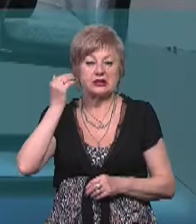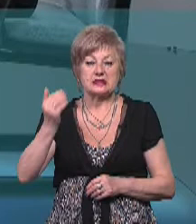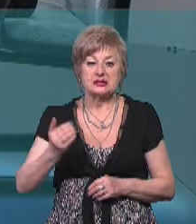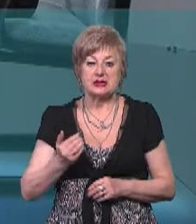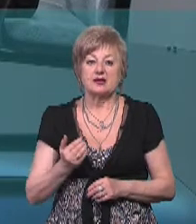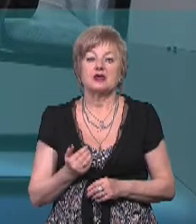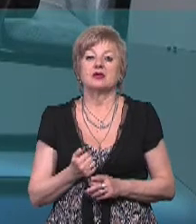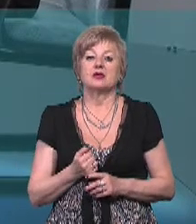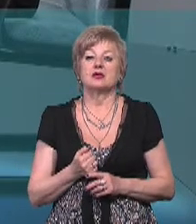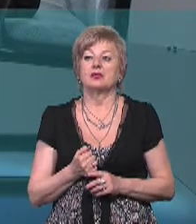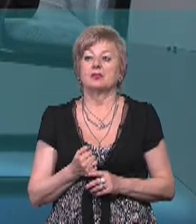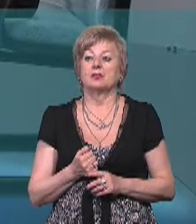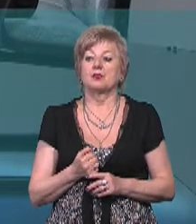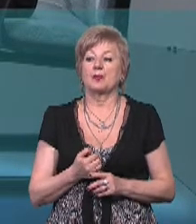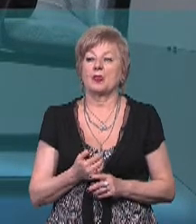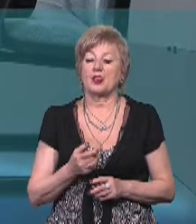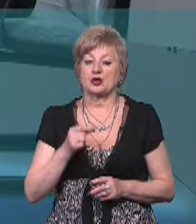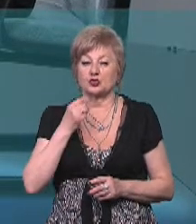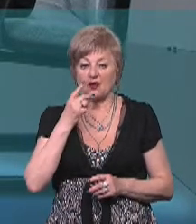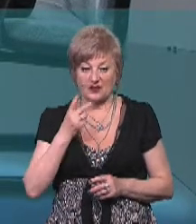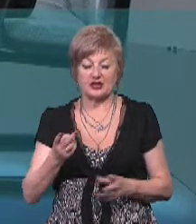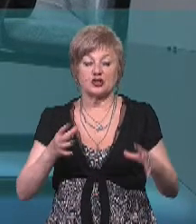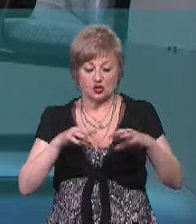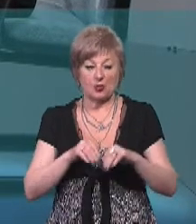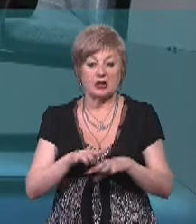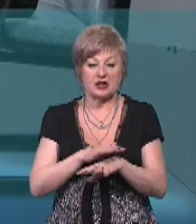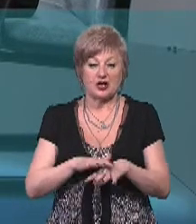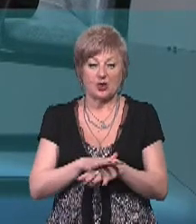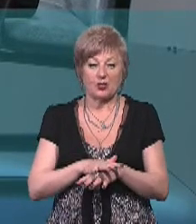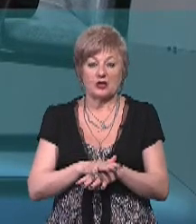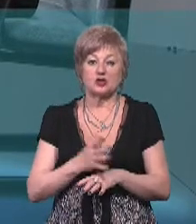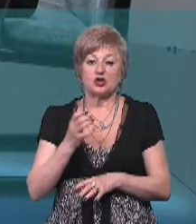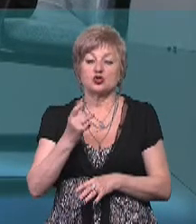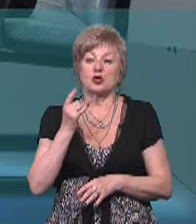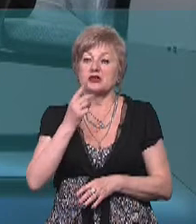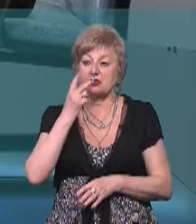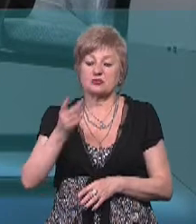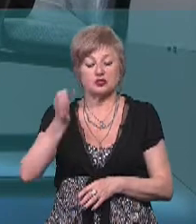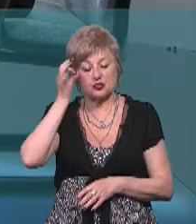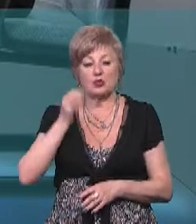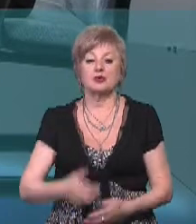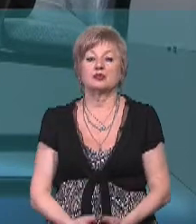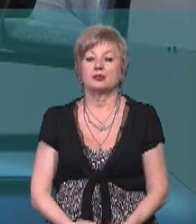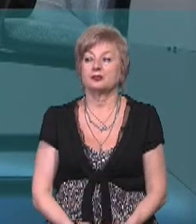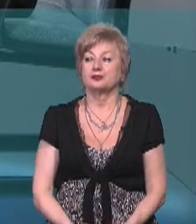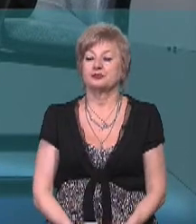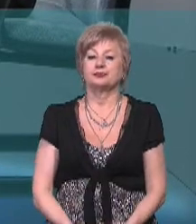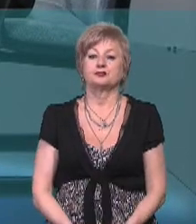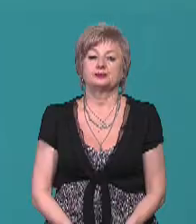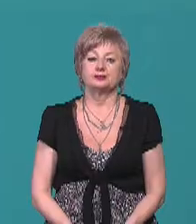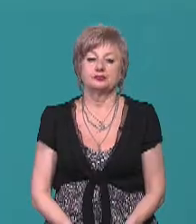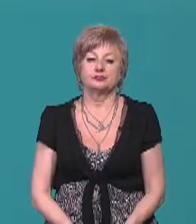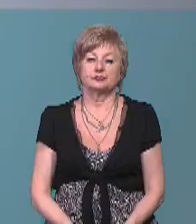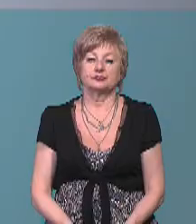ролик про переваги все ж таки для об'єднаних територіальних громад. Давайте ще раз подивимося і згадаємо їх.